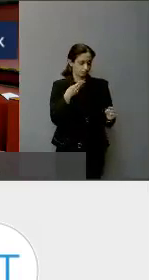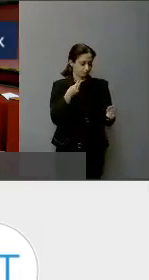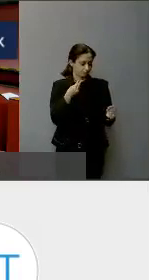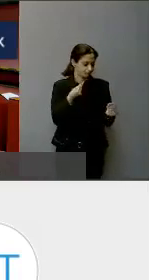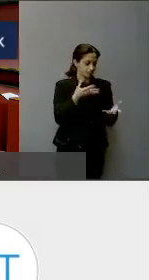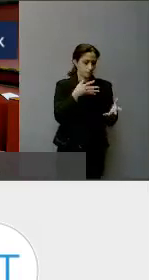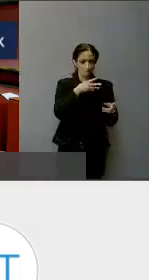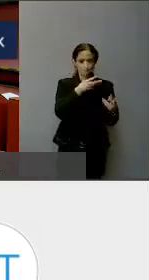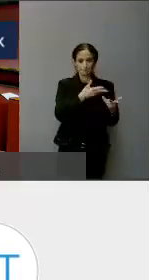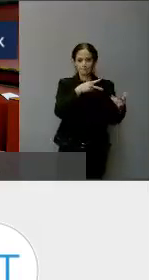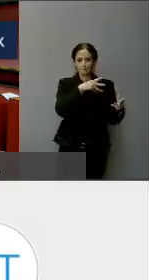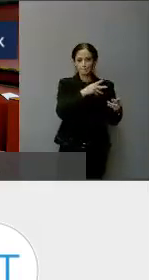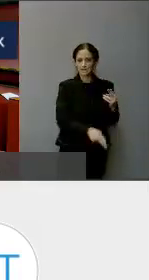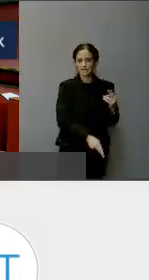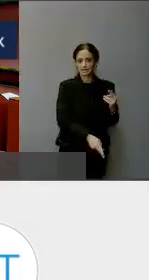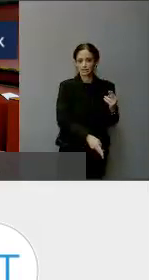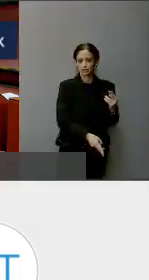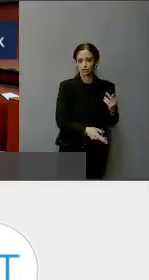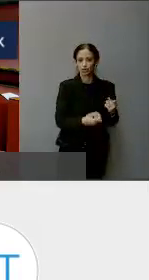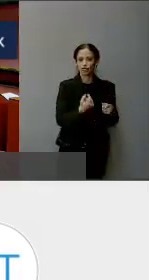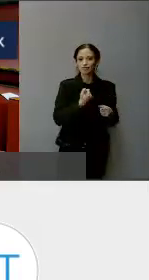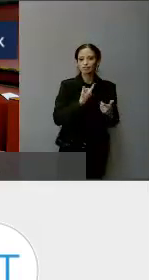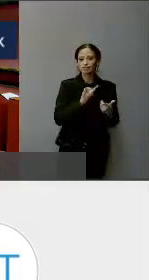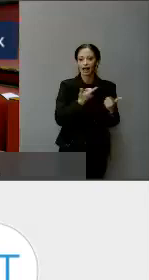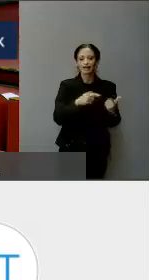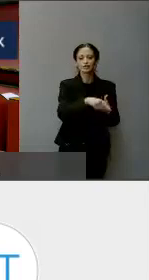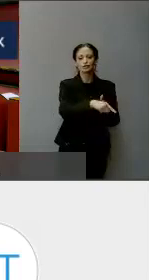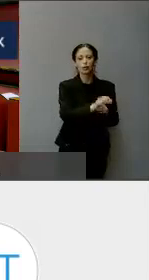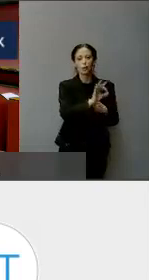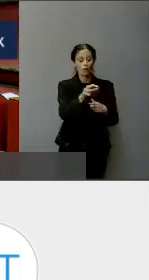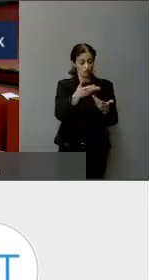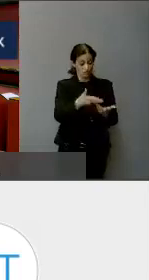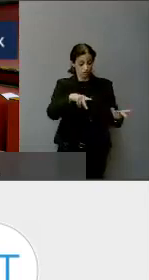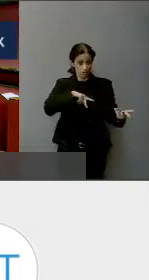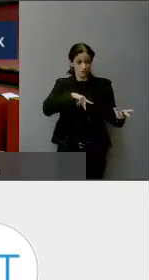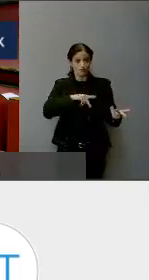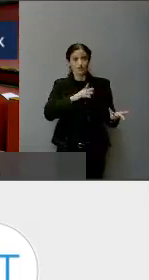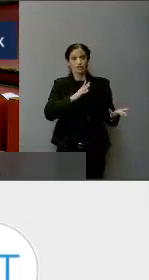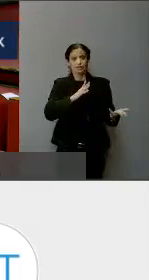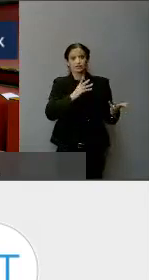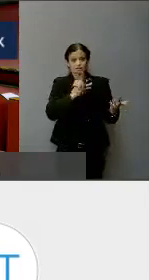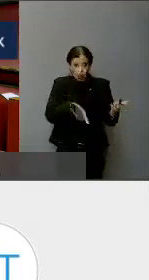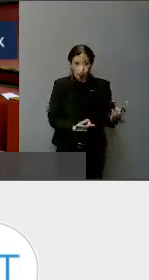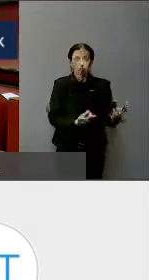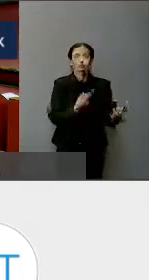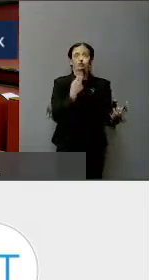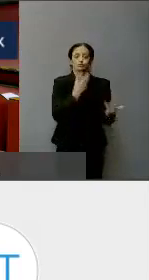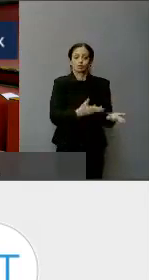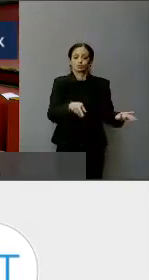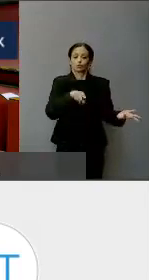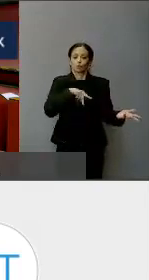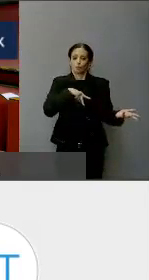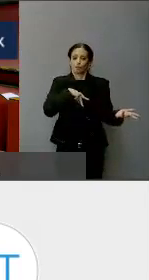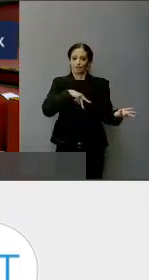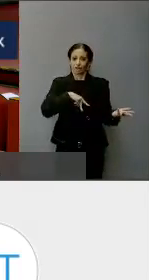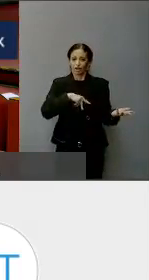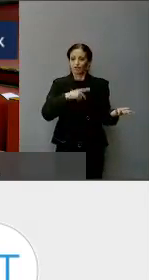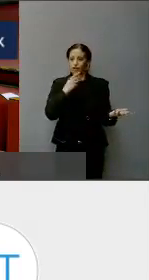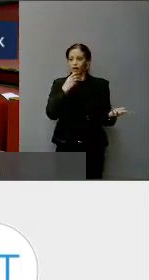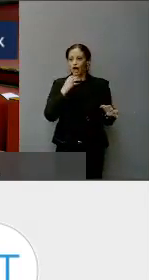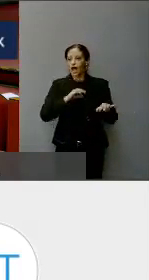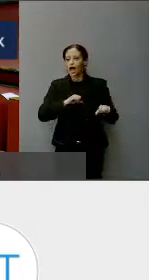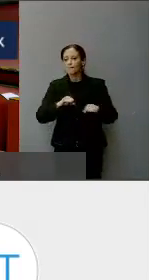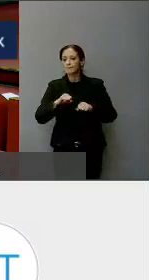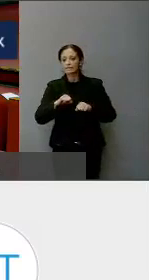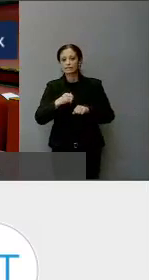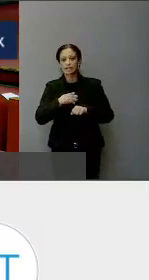questo anche se i territori sono privati anzi anzi quando sul territorio privato l'amministrazione comunale